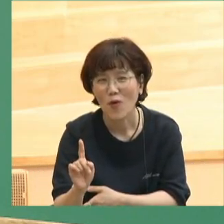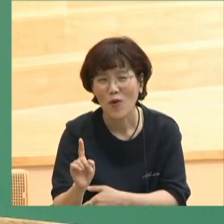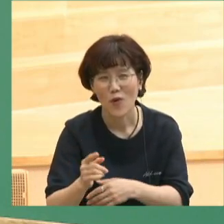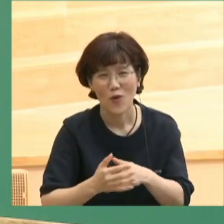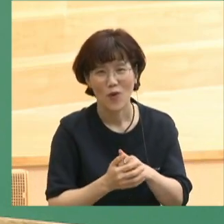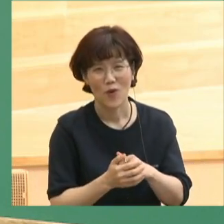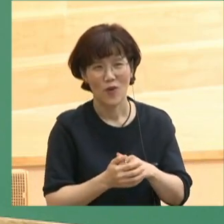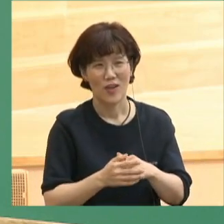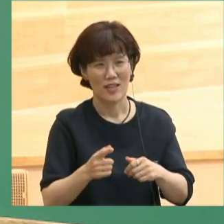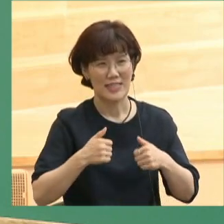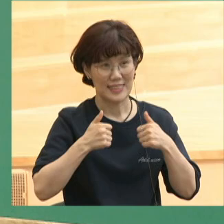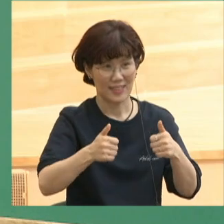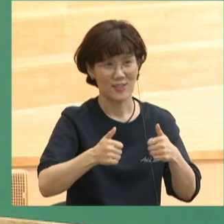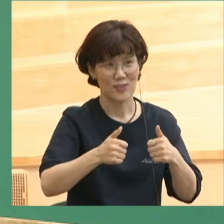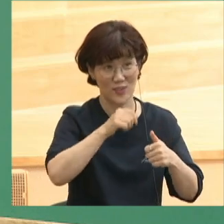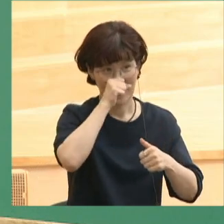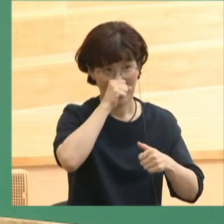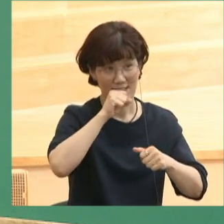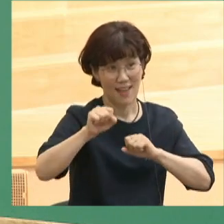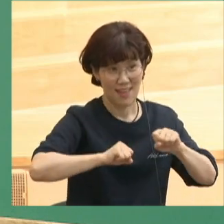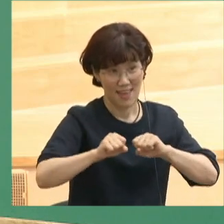이렇게 적극적으로 선을 행하면